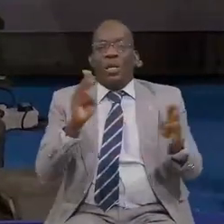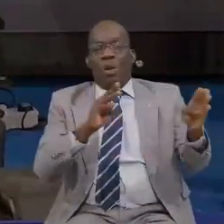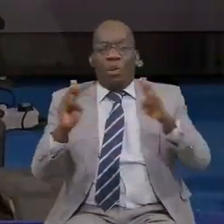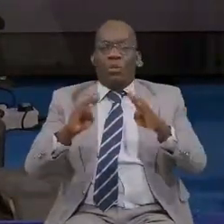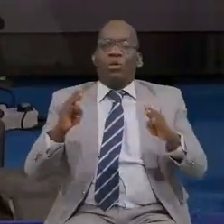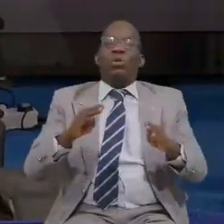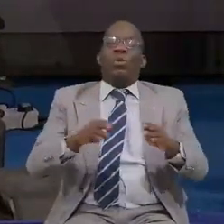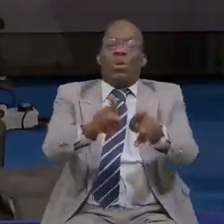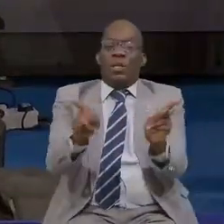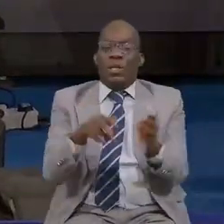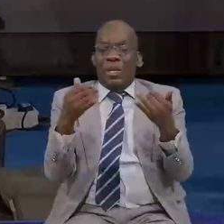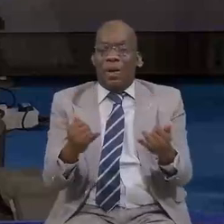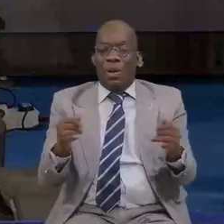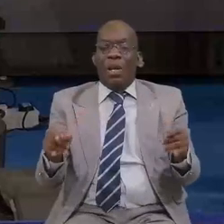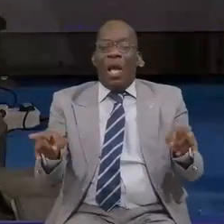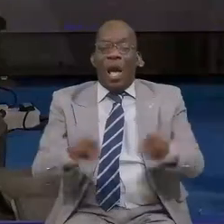Comme le capitaine